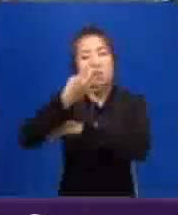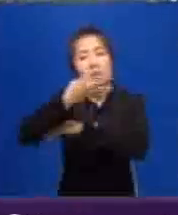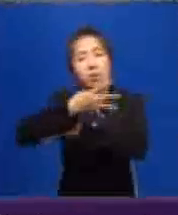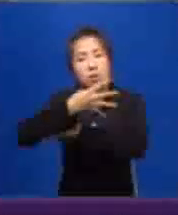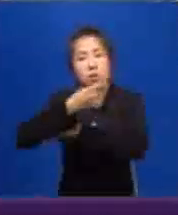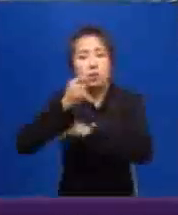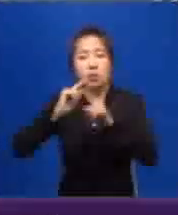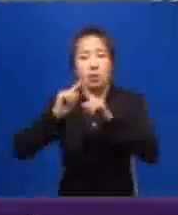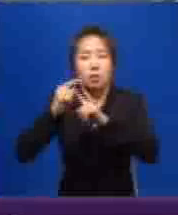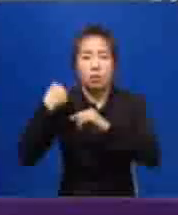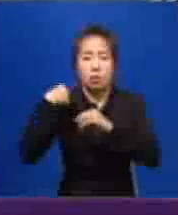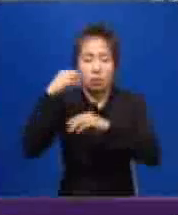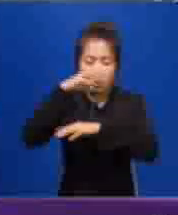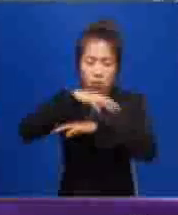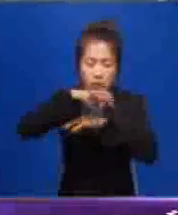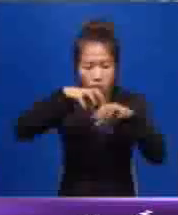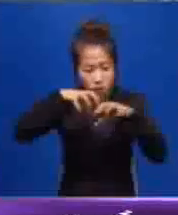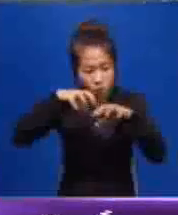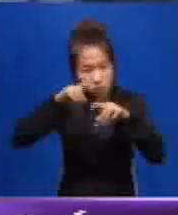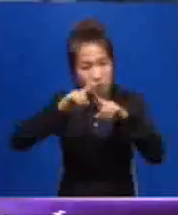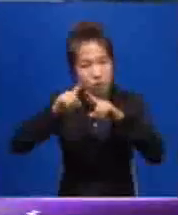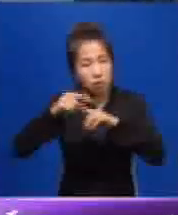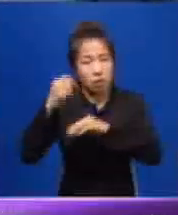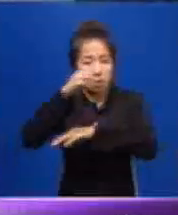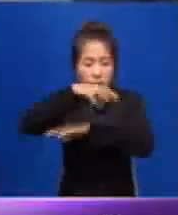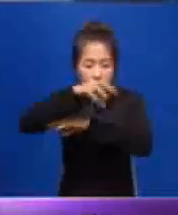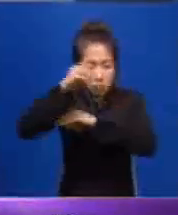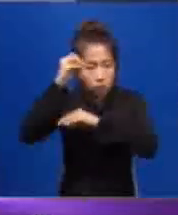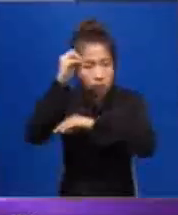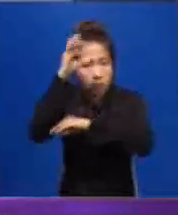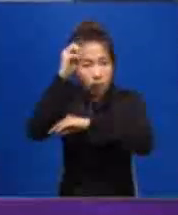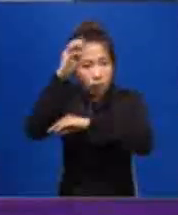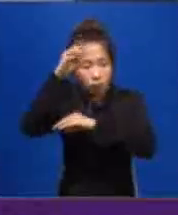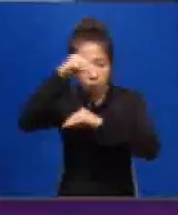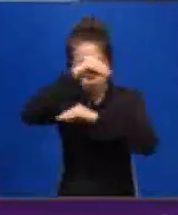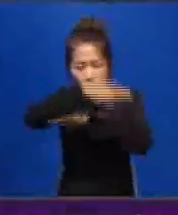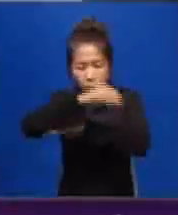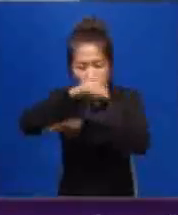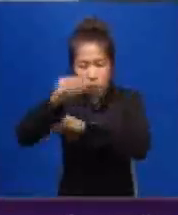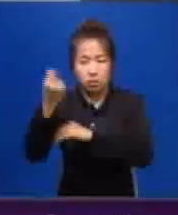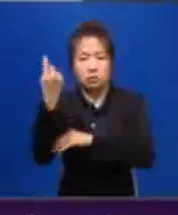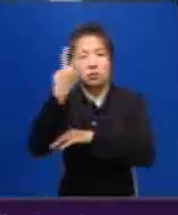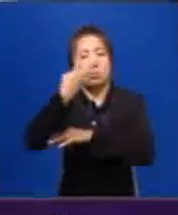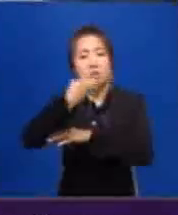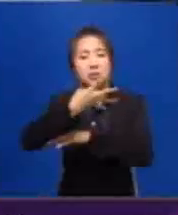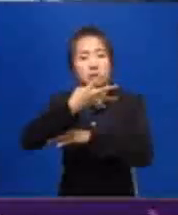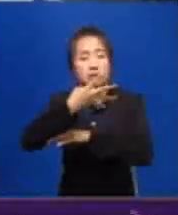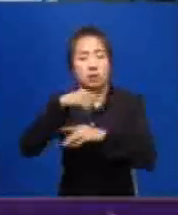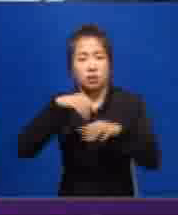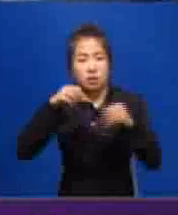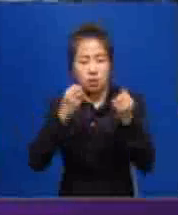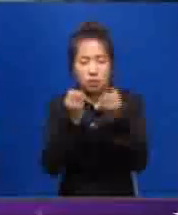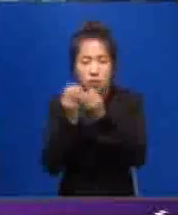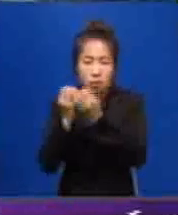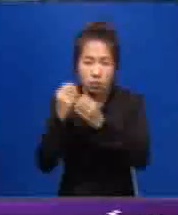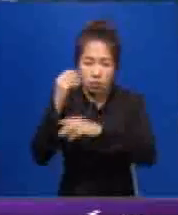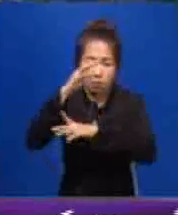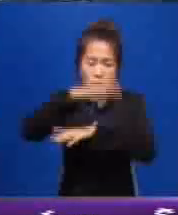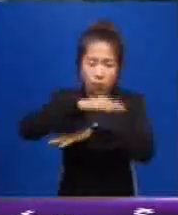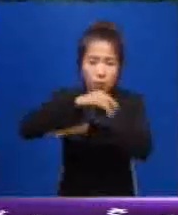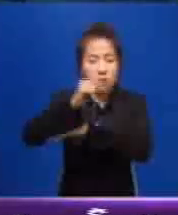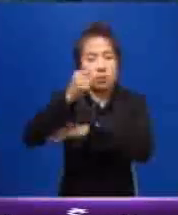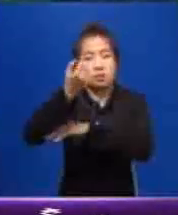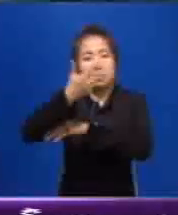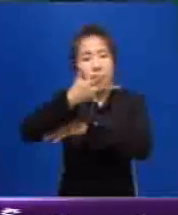าช่งทางโ้แยกกงเทพกรีธา ทำใหสาไฟฟาหาก 4 ต้นในจนวนนี้ล้มพาดขวางถนนหัวมาก 3 ต้น